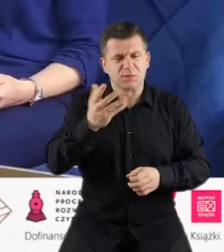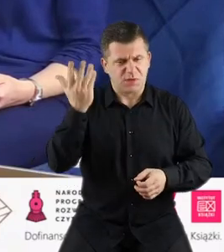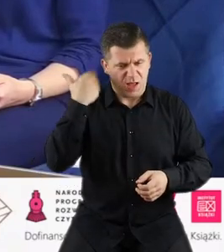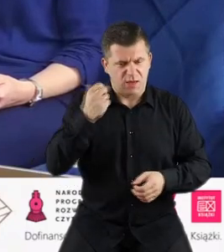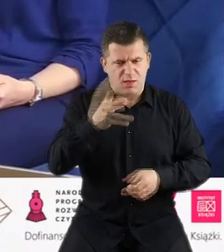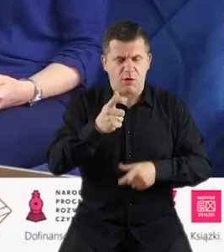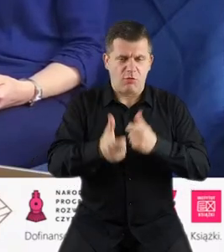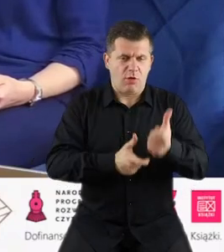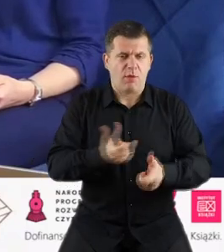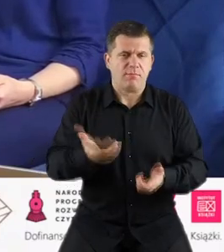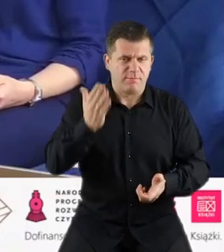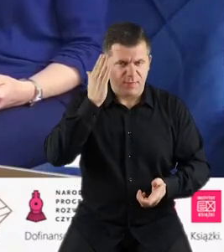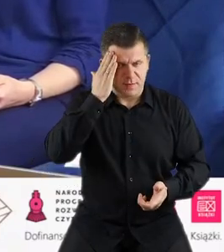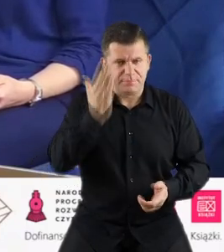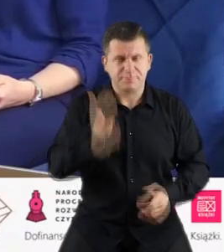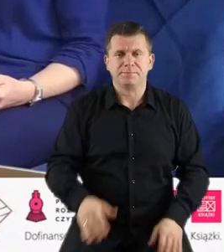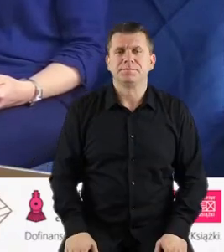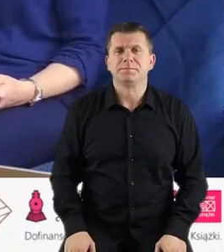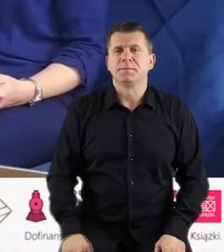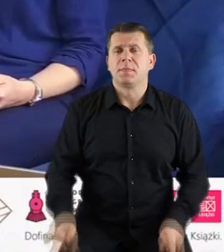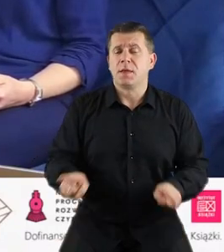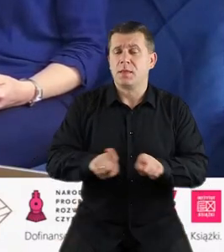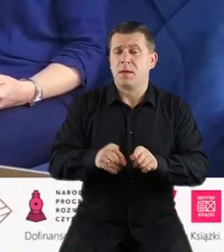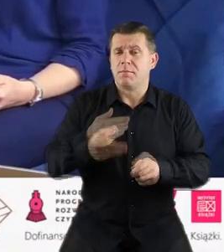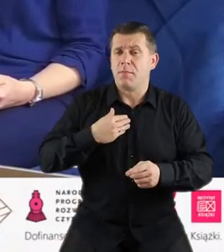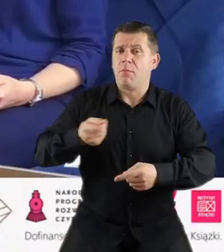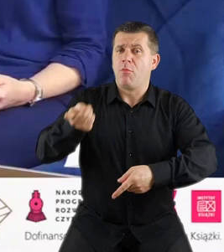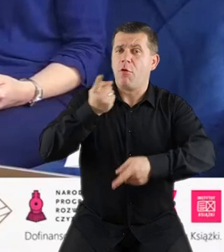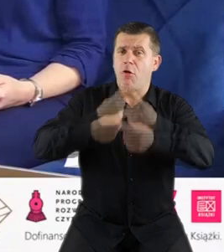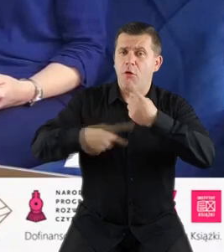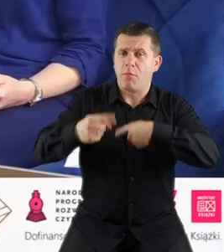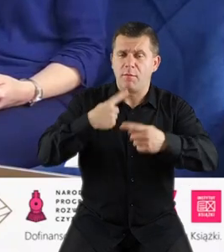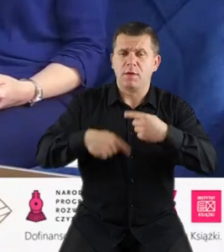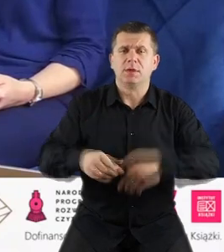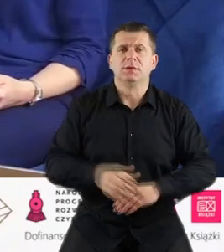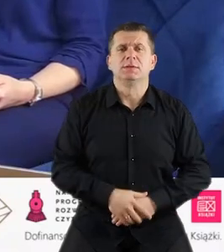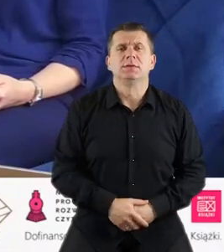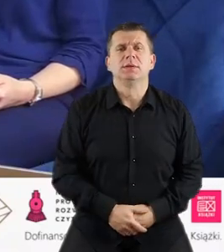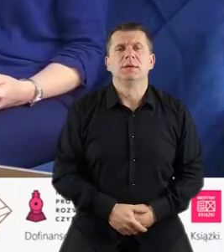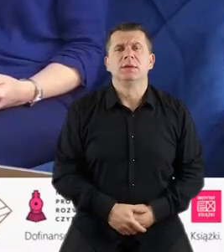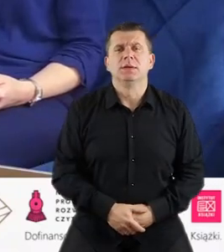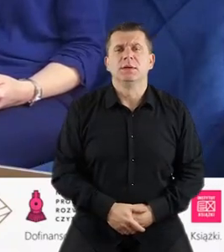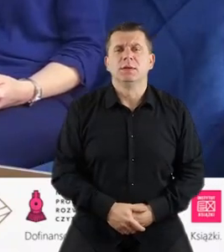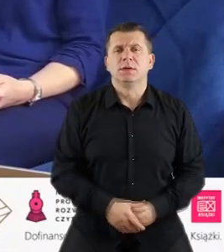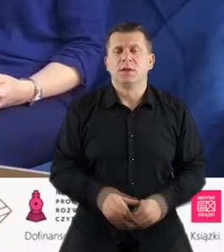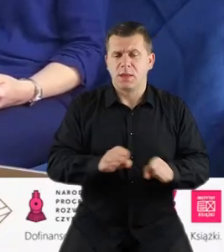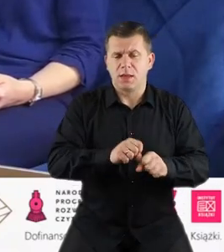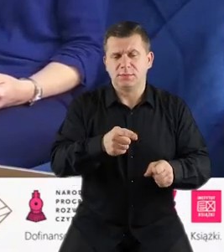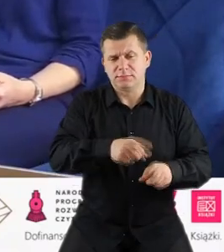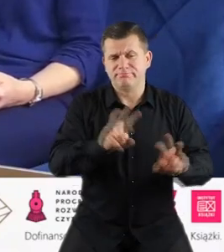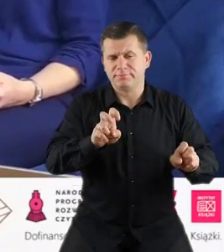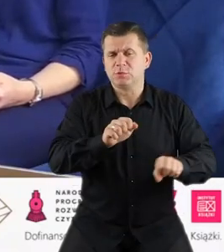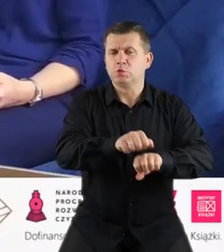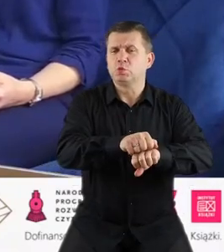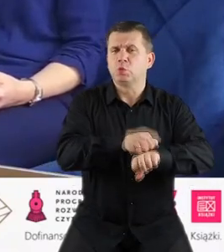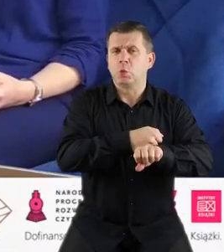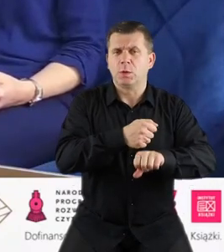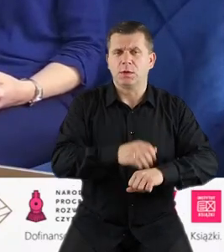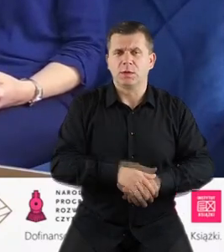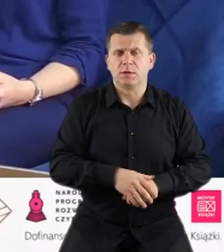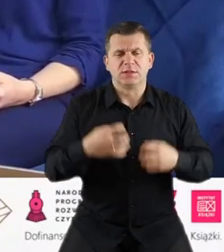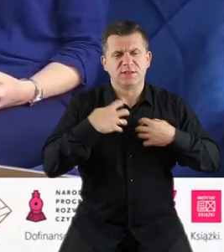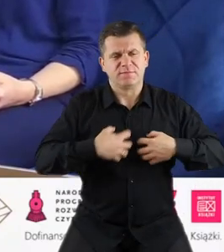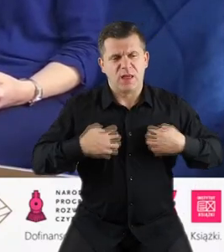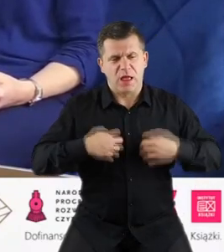ludzkości. Nie. Tak, niemniej jednak mamy też opowiadanie Rzeziński syn, gdzie również jest motyw skóry.